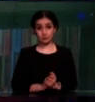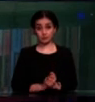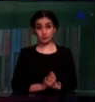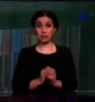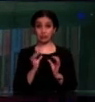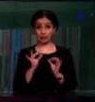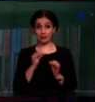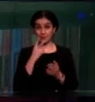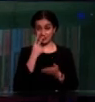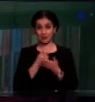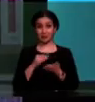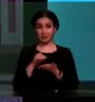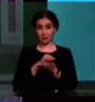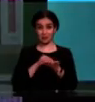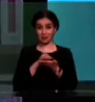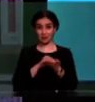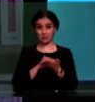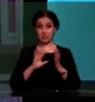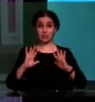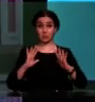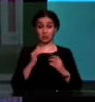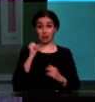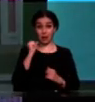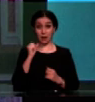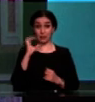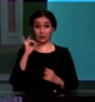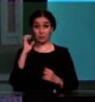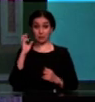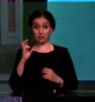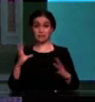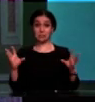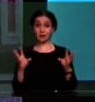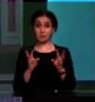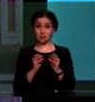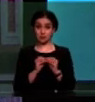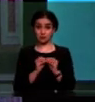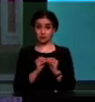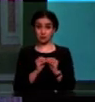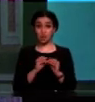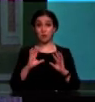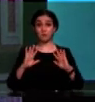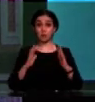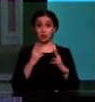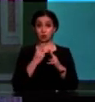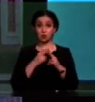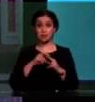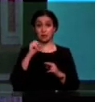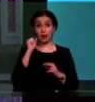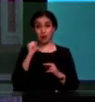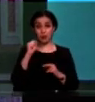Давайте посмотрим повторение. События А и Б совместные. Вероятность события А